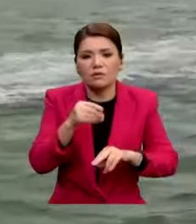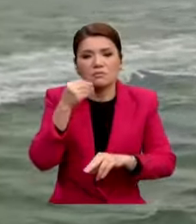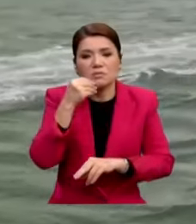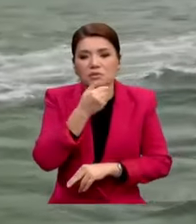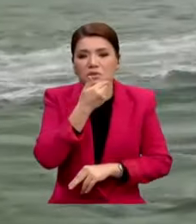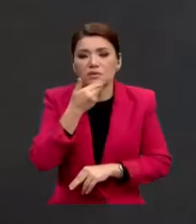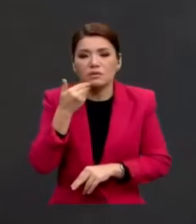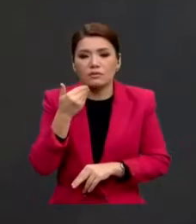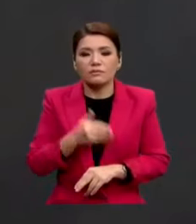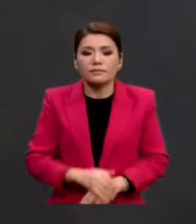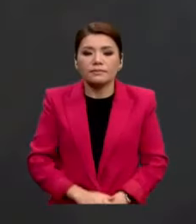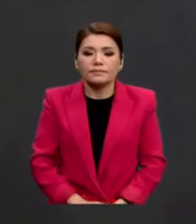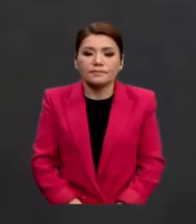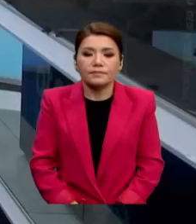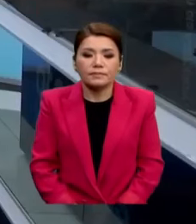безупречным.